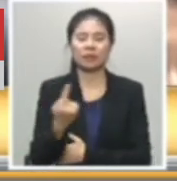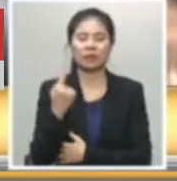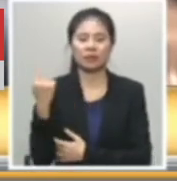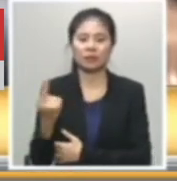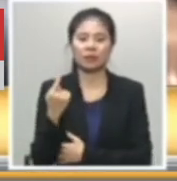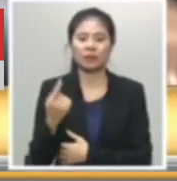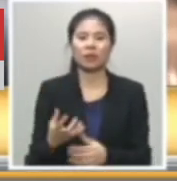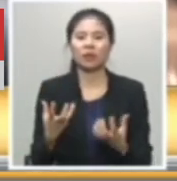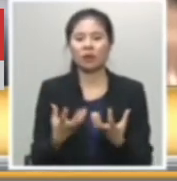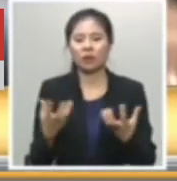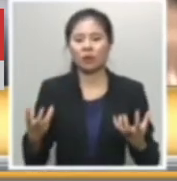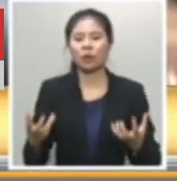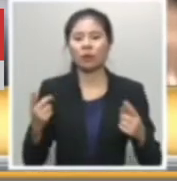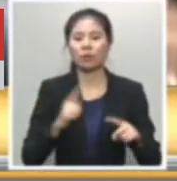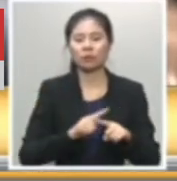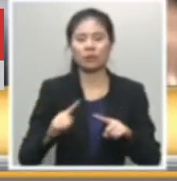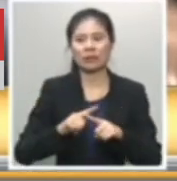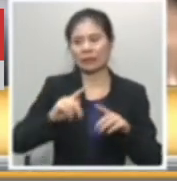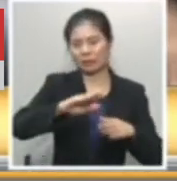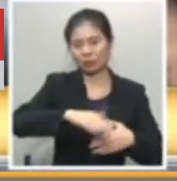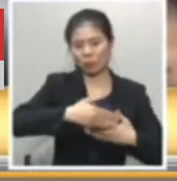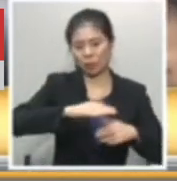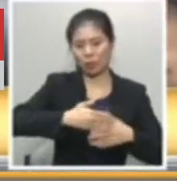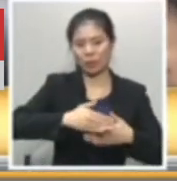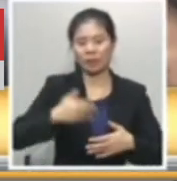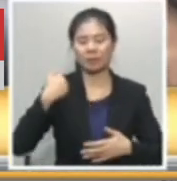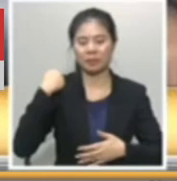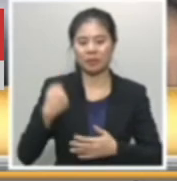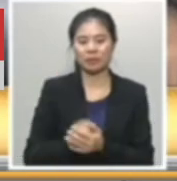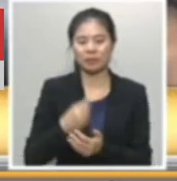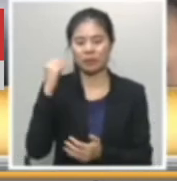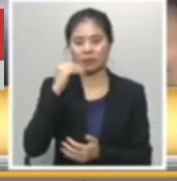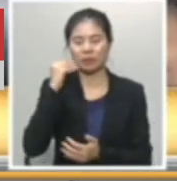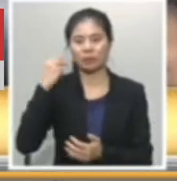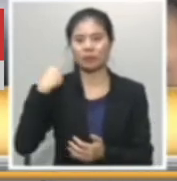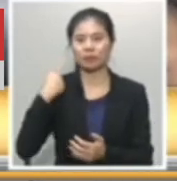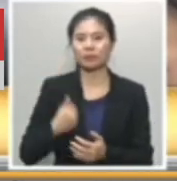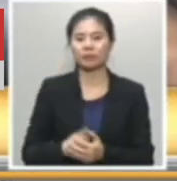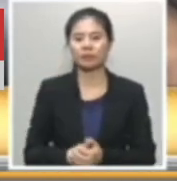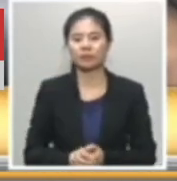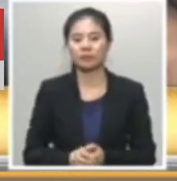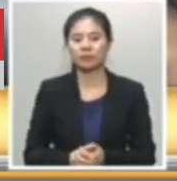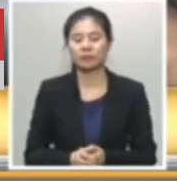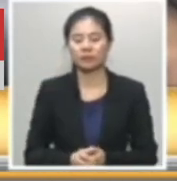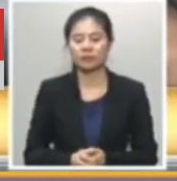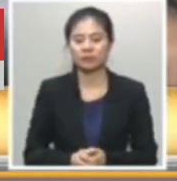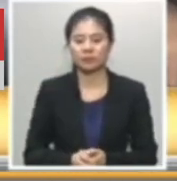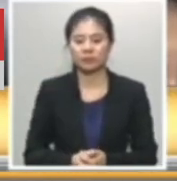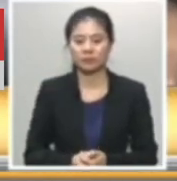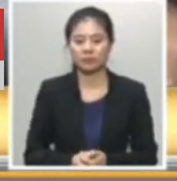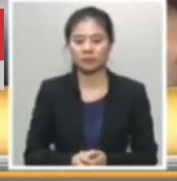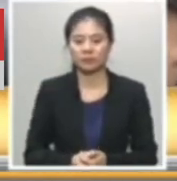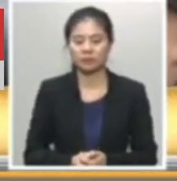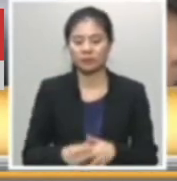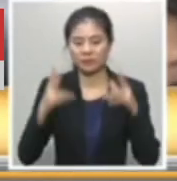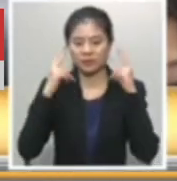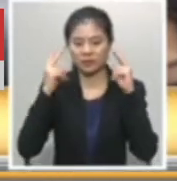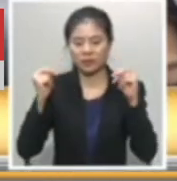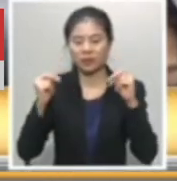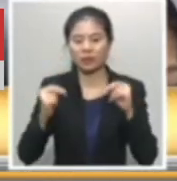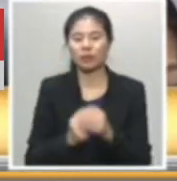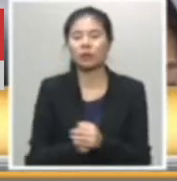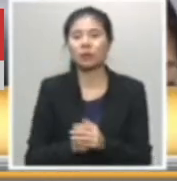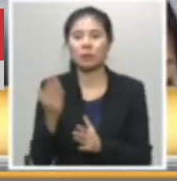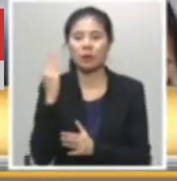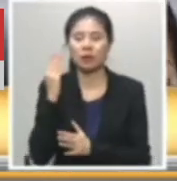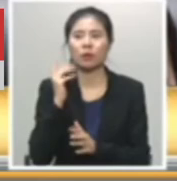าสินค้าต่างๆมากกว่าส่งออกเพราะฉะนั้นครับส่วนที่ ท่านนายกรัฐมนตรีนั้นเคย